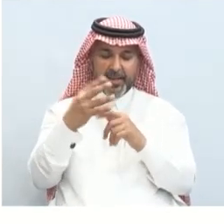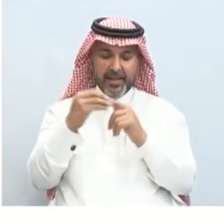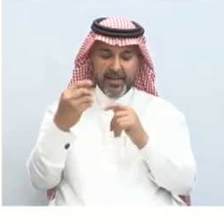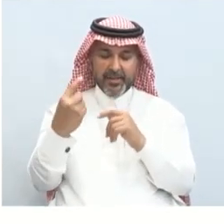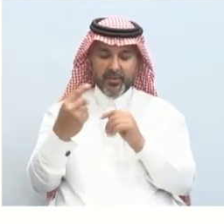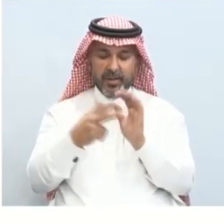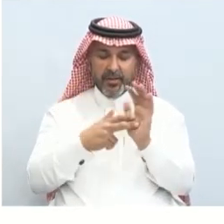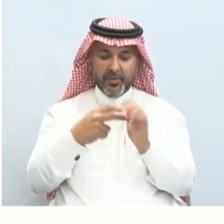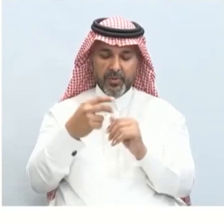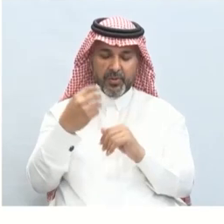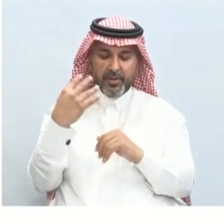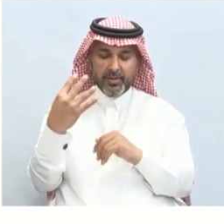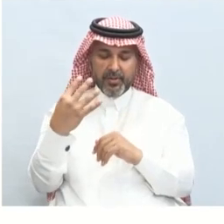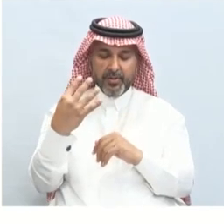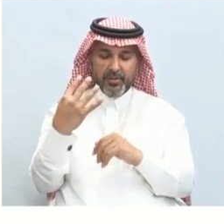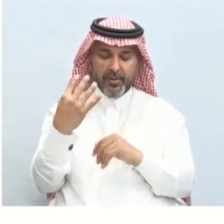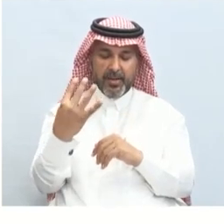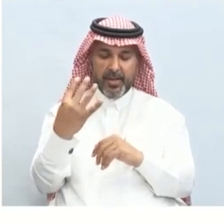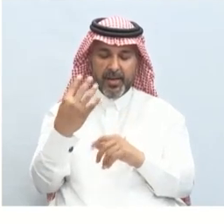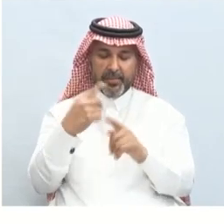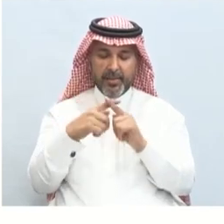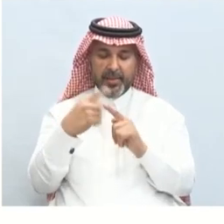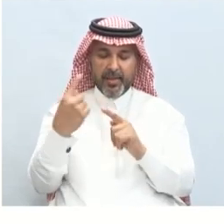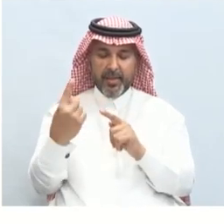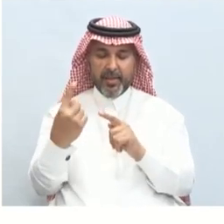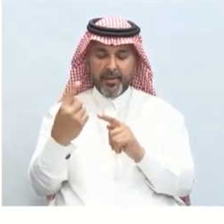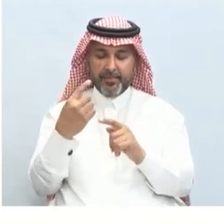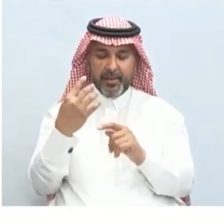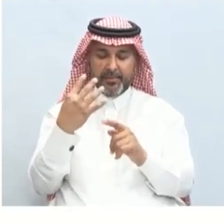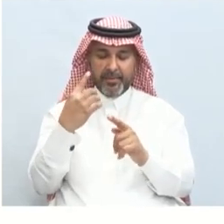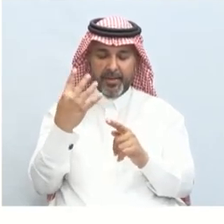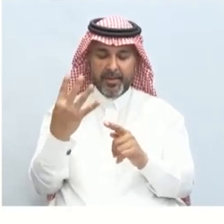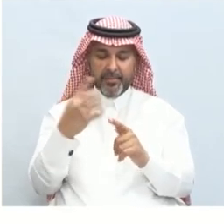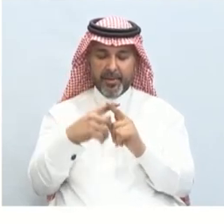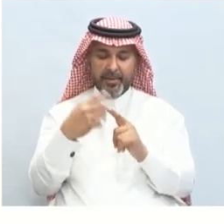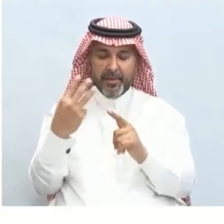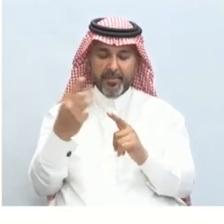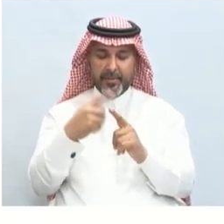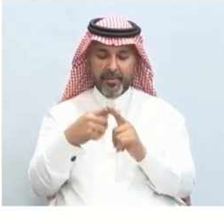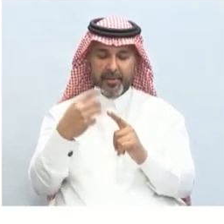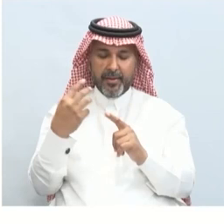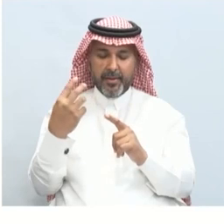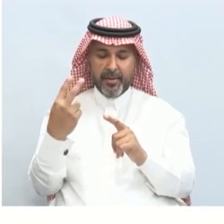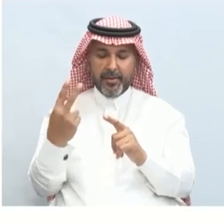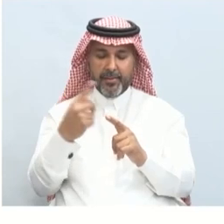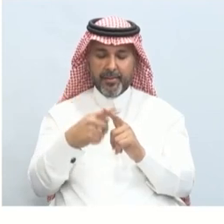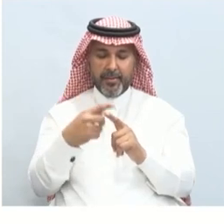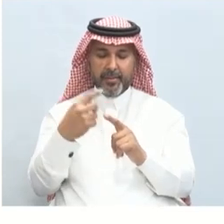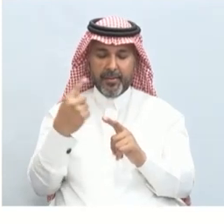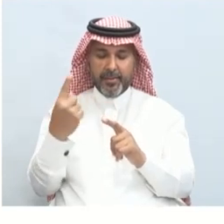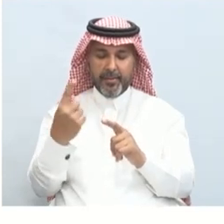فبالتالي يقول 5 - 1 فكتوري اللي هي بتصير اربعه فكتوري اللي هي حسبناها اكثر من مره انها تساوي